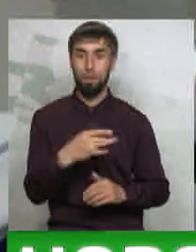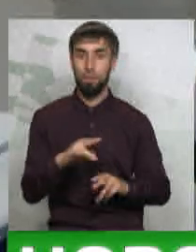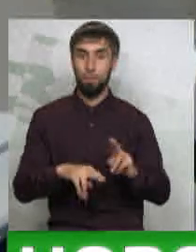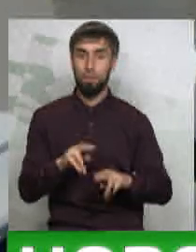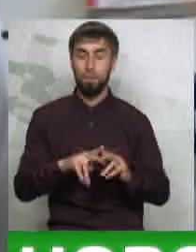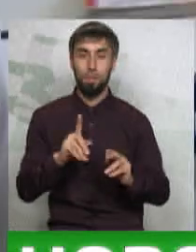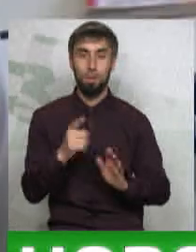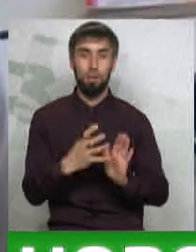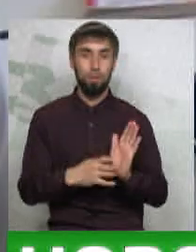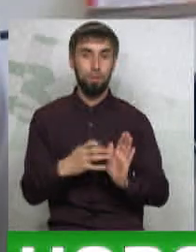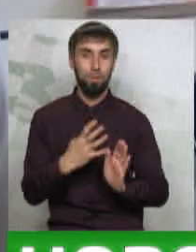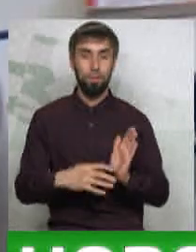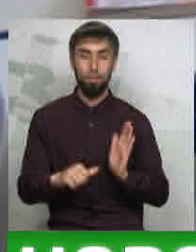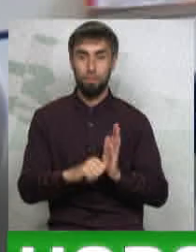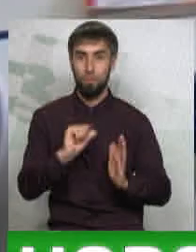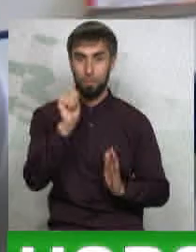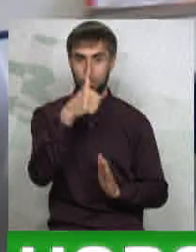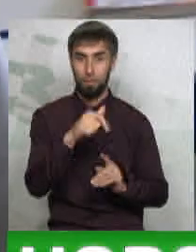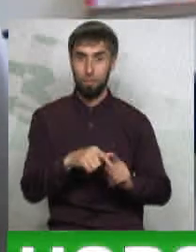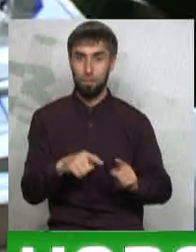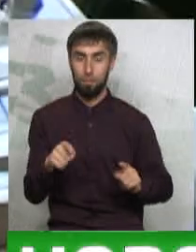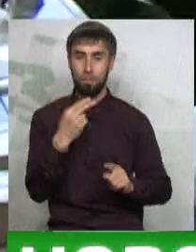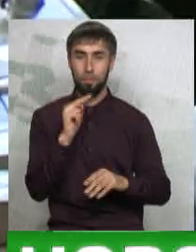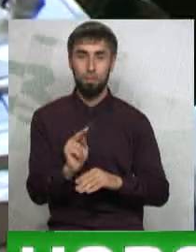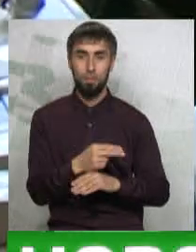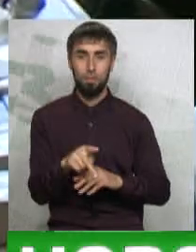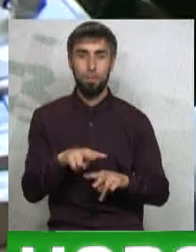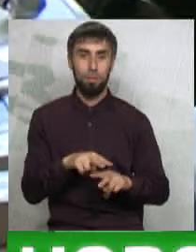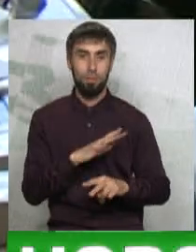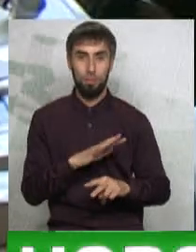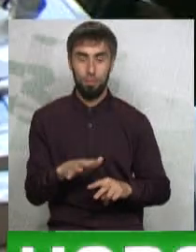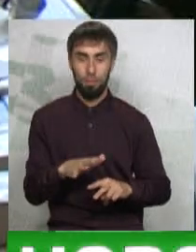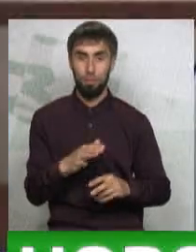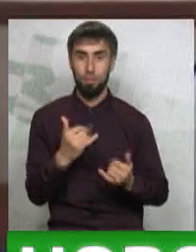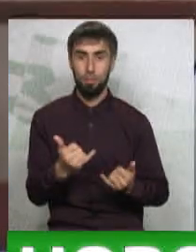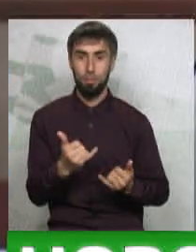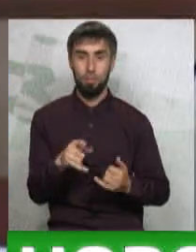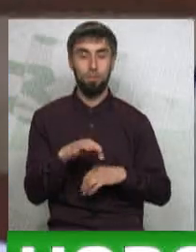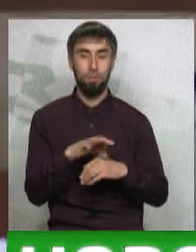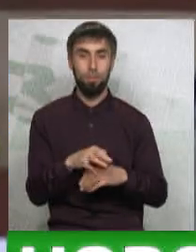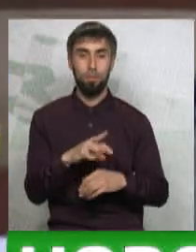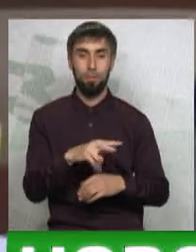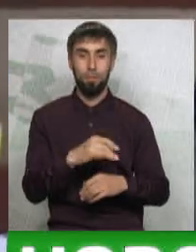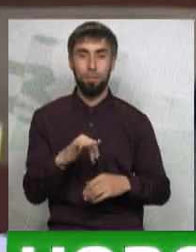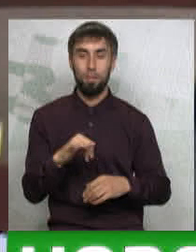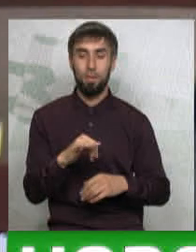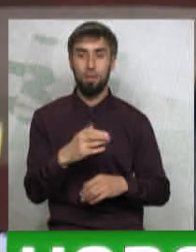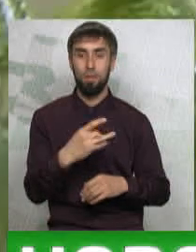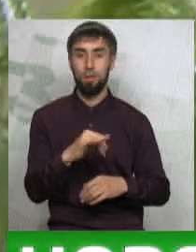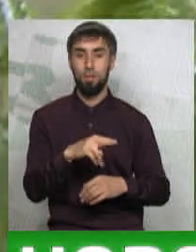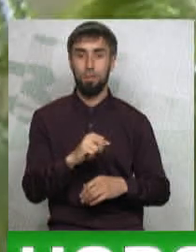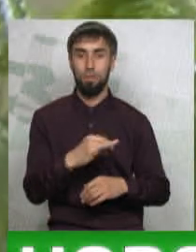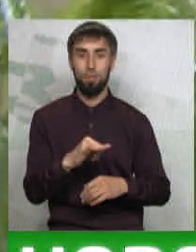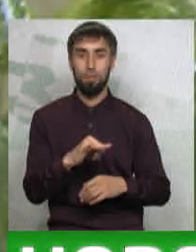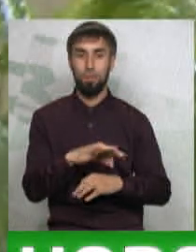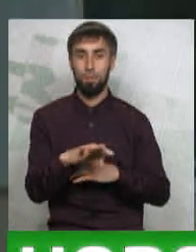в 1996 году. С тех пор капитального ремонта здесь не было. Сейчас его проводят по линии федерального партийного